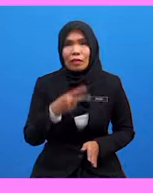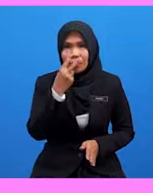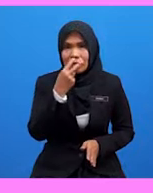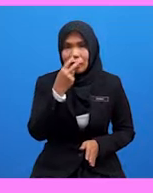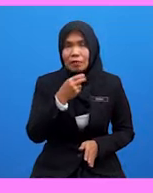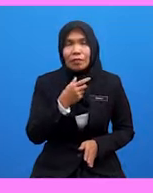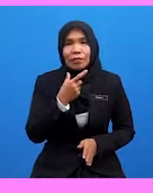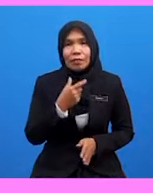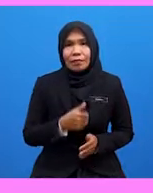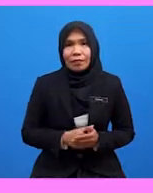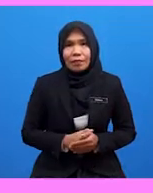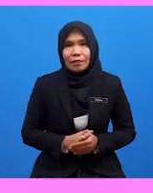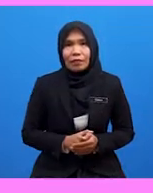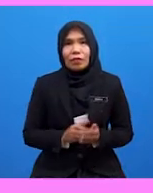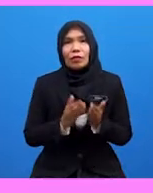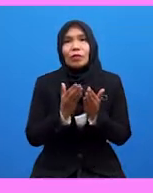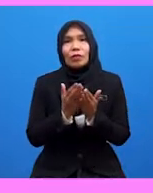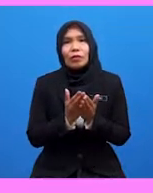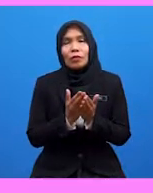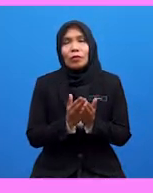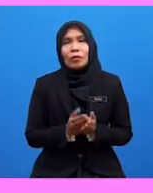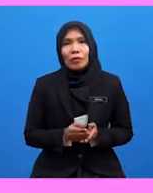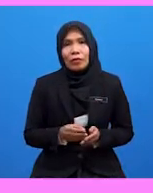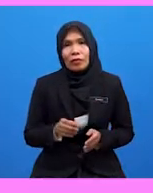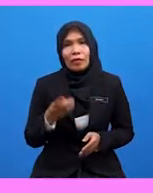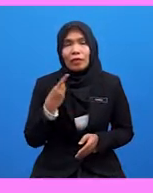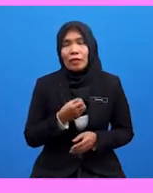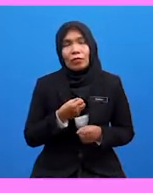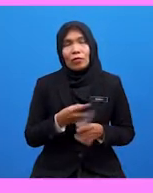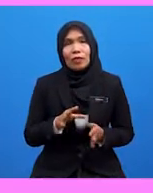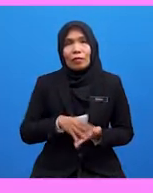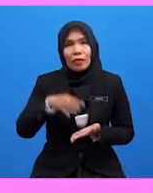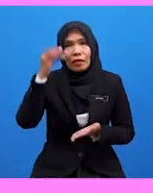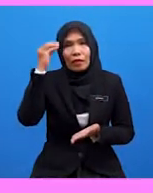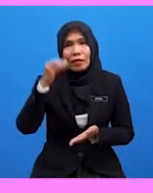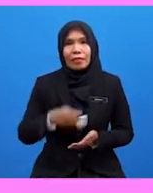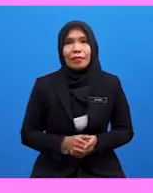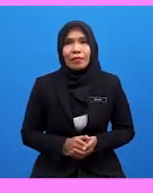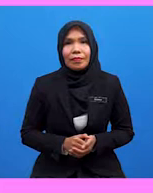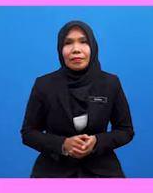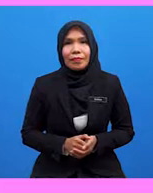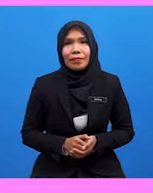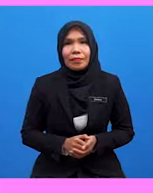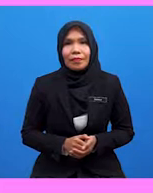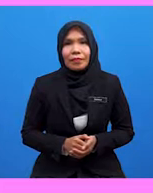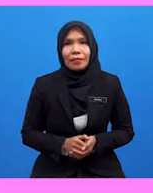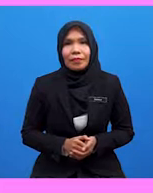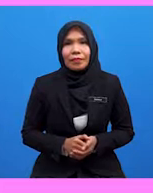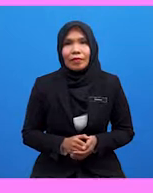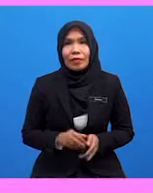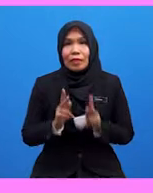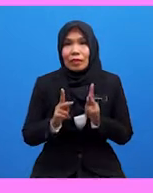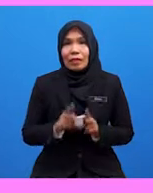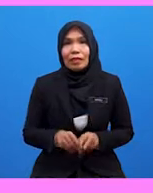kata pemberi, ialah. E, kata arah, atas. Dan F, kata bilangan, tiga.